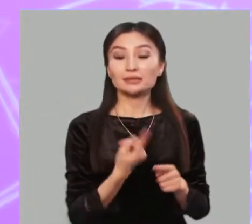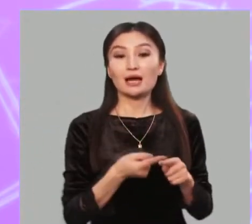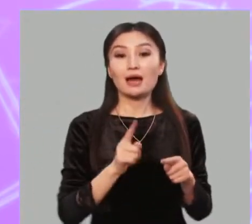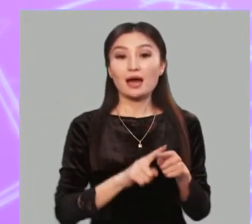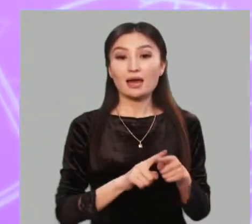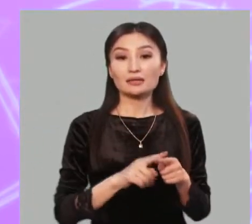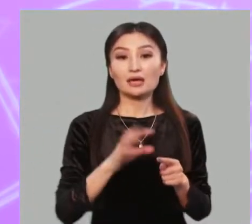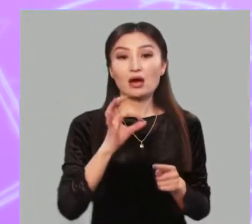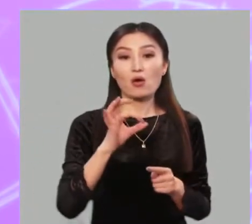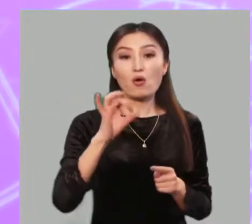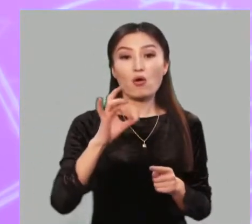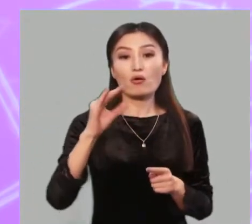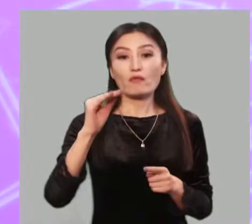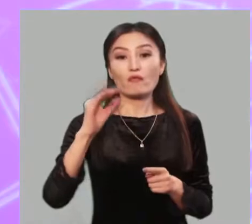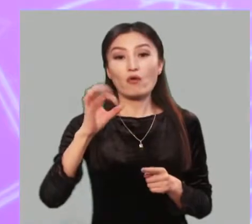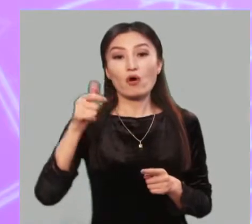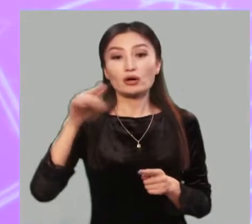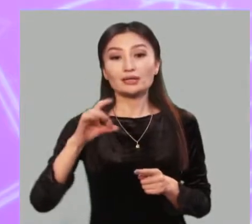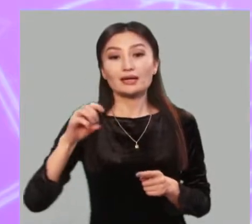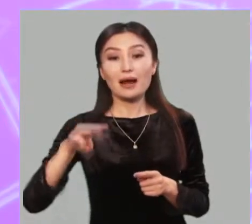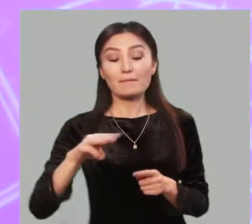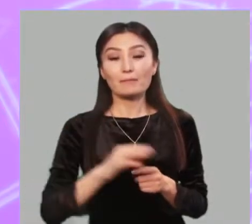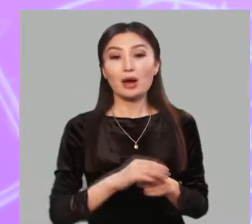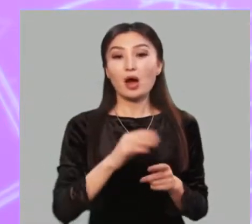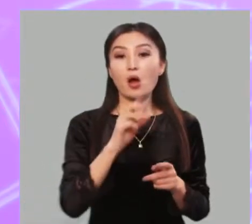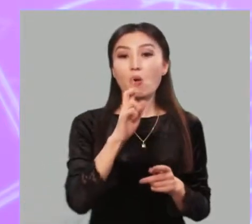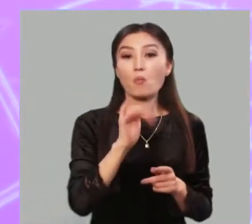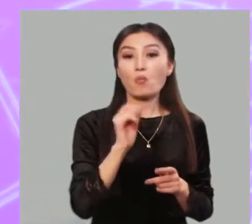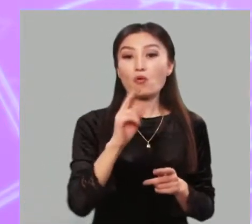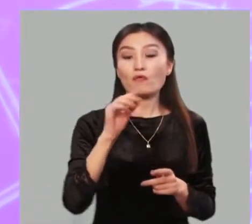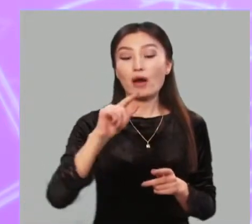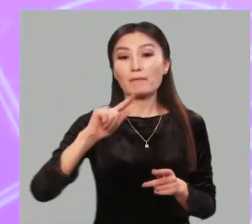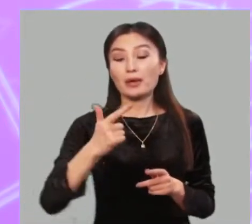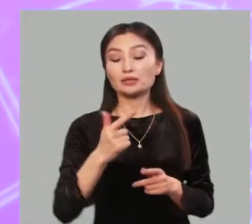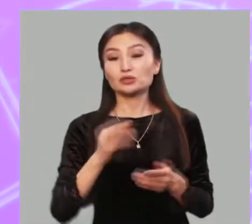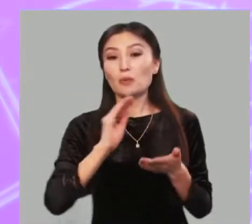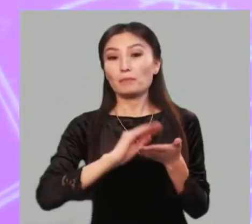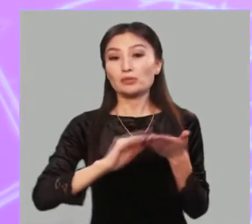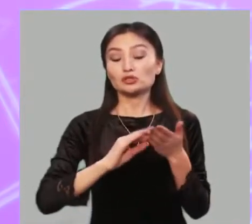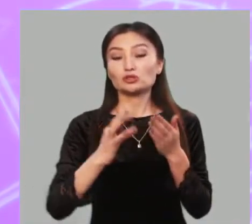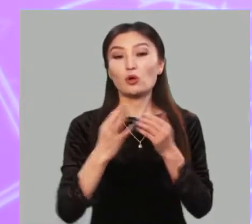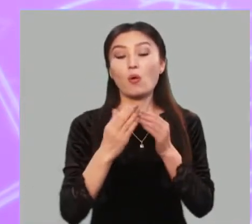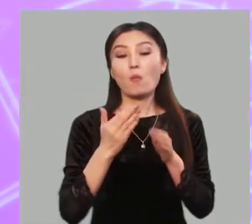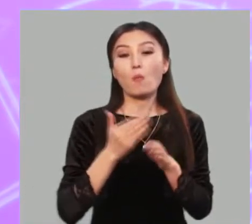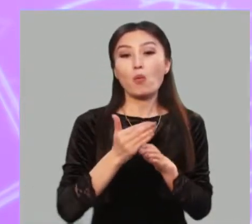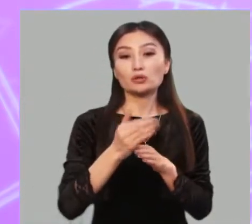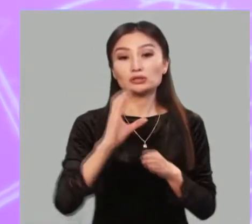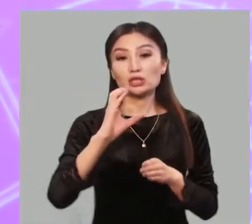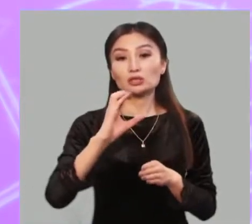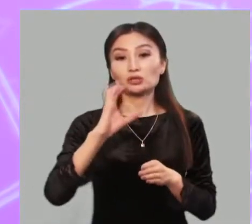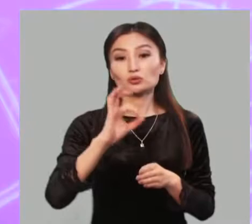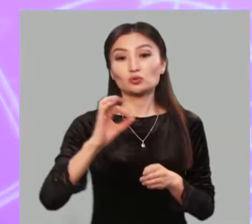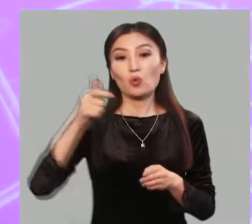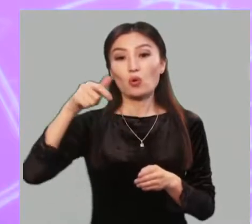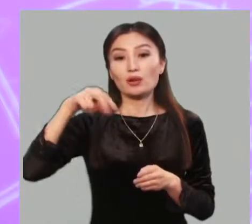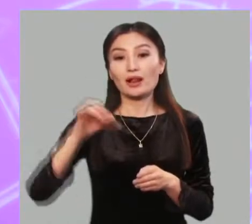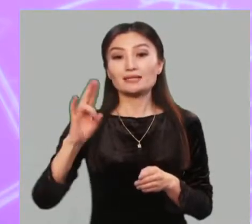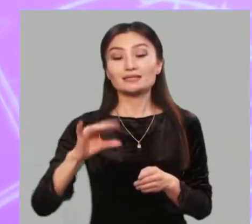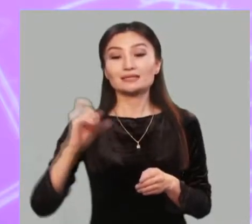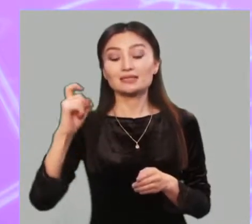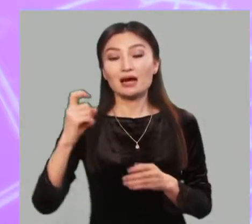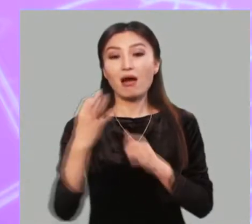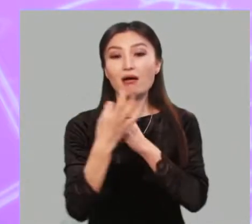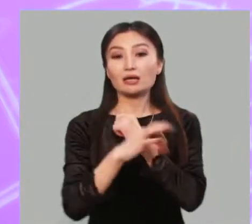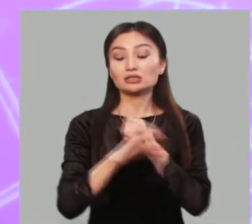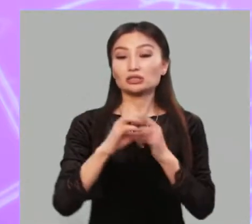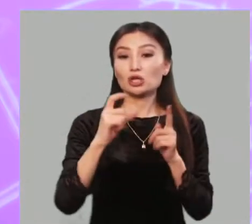это орфограмма. Буква «мягкий знак» пишется после согласных, на конце слова,